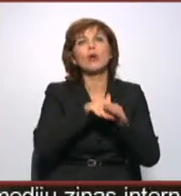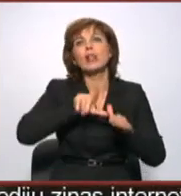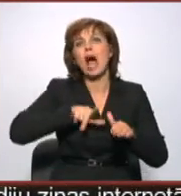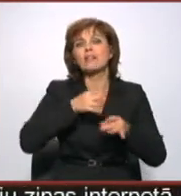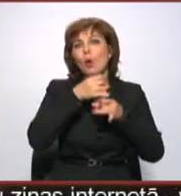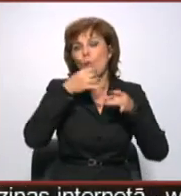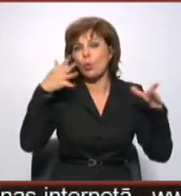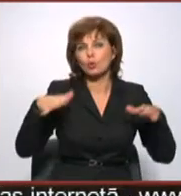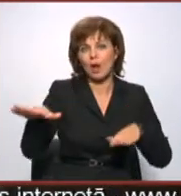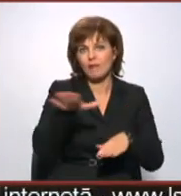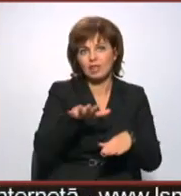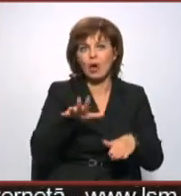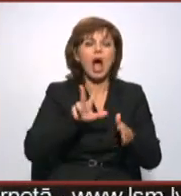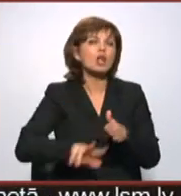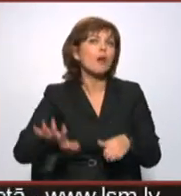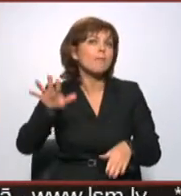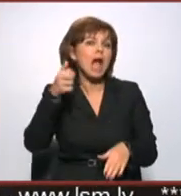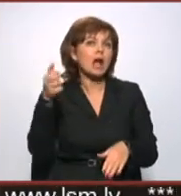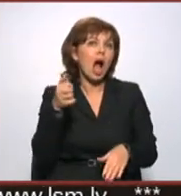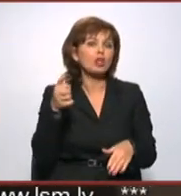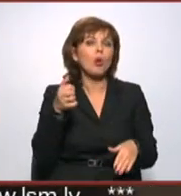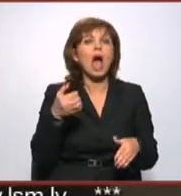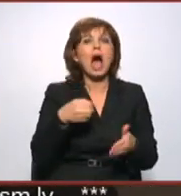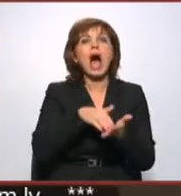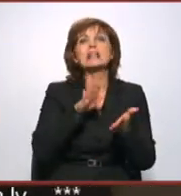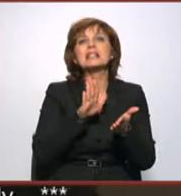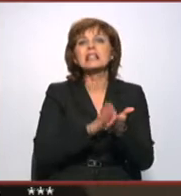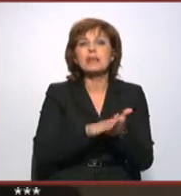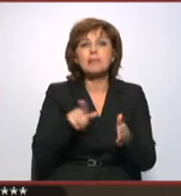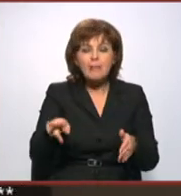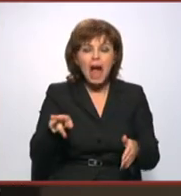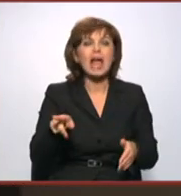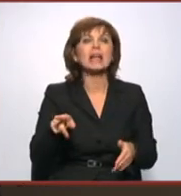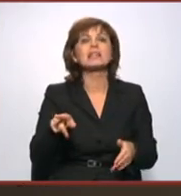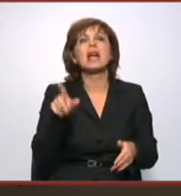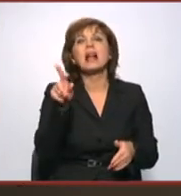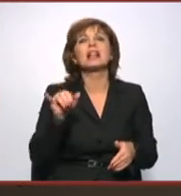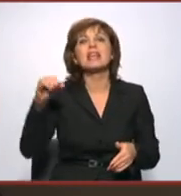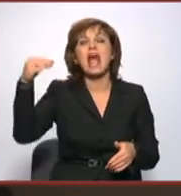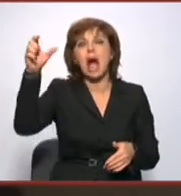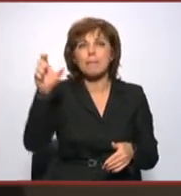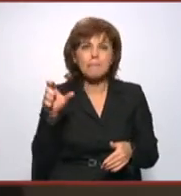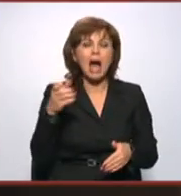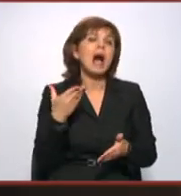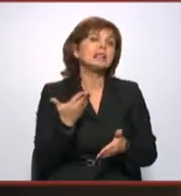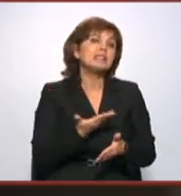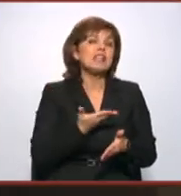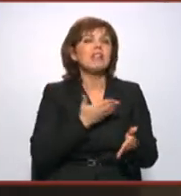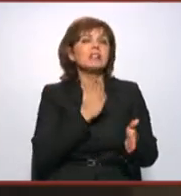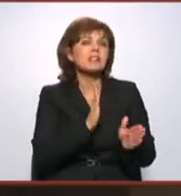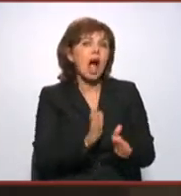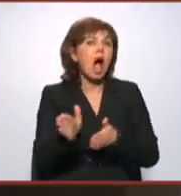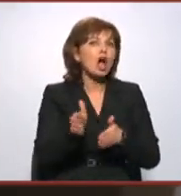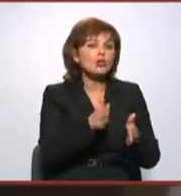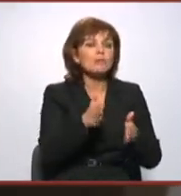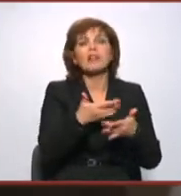Šogad 85 gadu jubilēju nosvinējusī rakstniece Anita Liepa ir enerģijas pilna. Savas dzīves gājumā nācies šķērsot dažādus